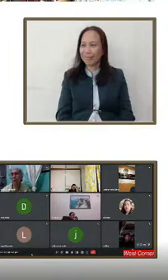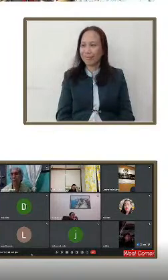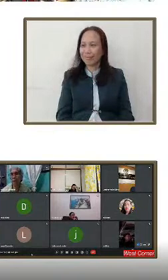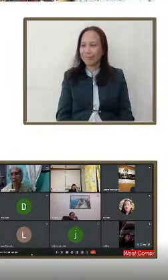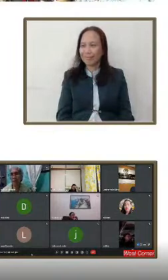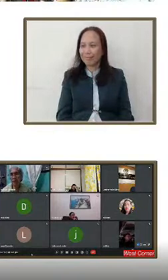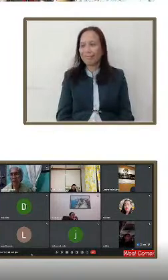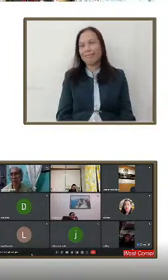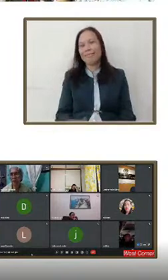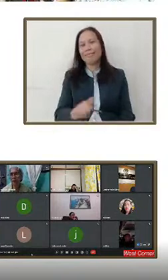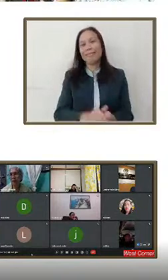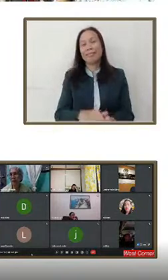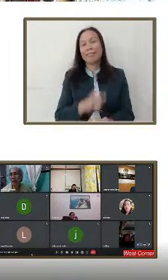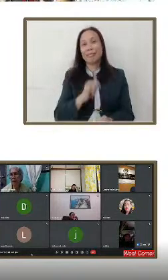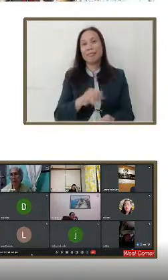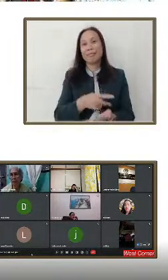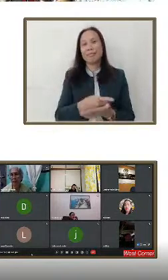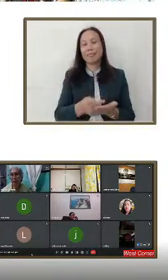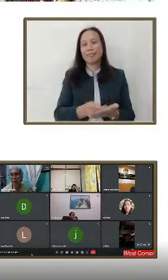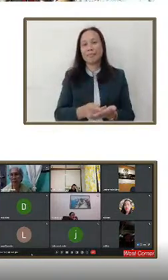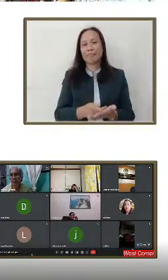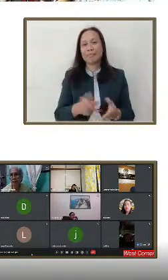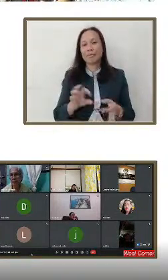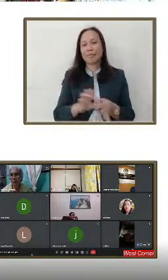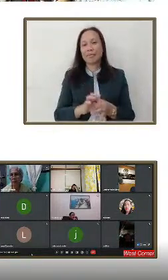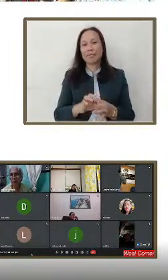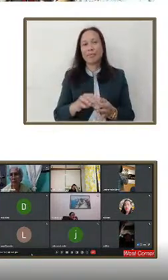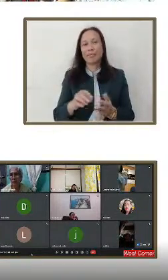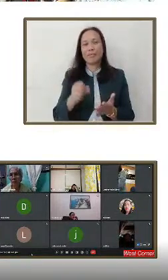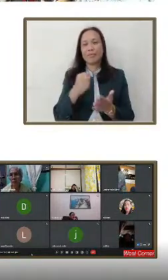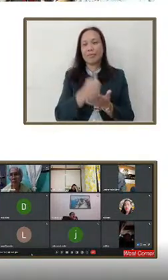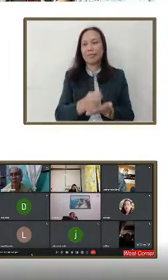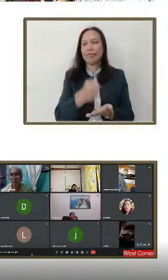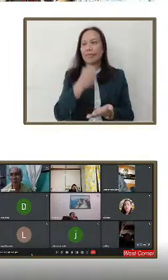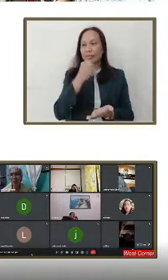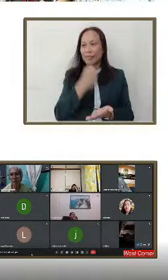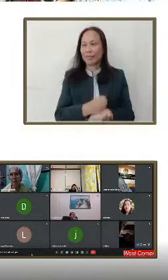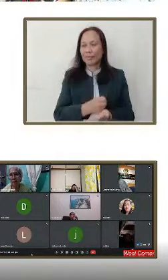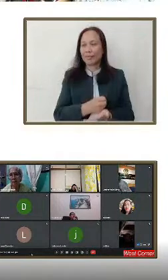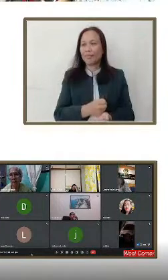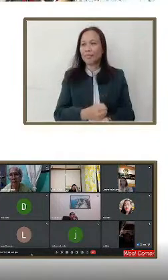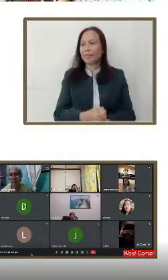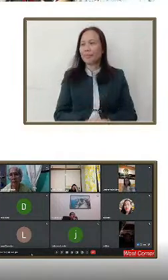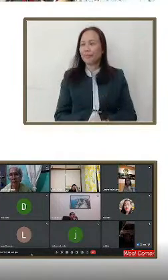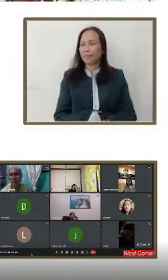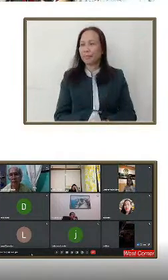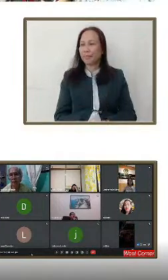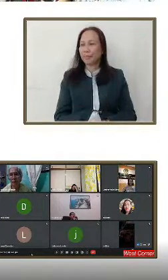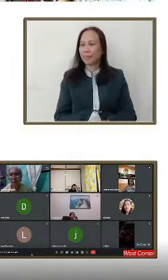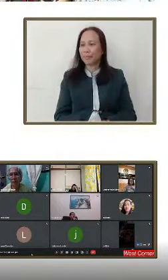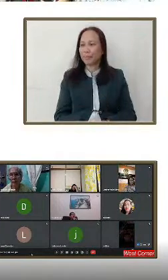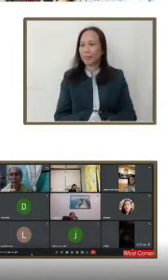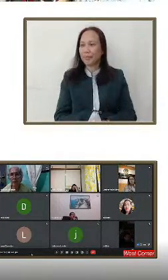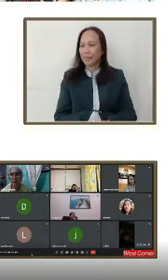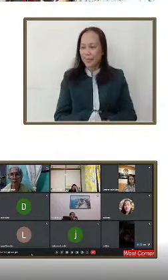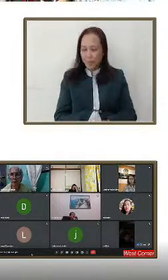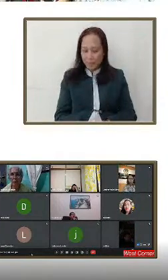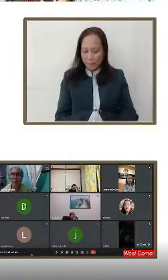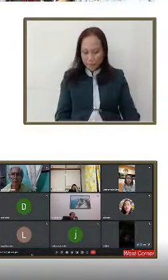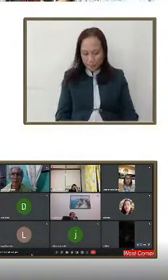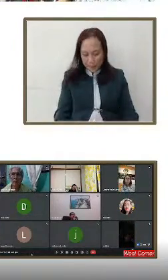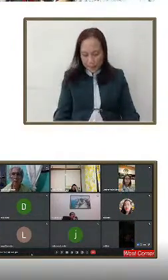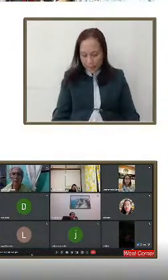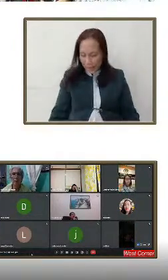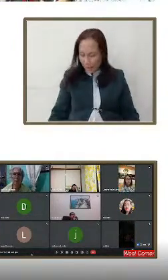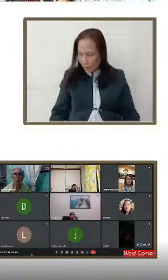No, yan po'y bahagi ng kanilang sa PSS, di ba? Requirements yan, di ba? Yeah, so requirements po yan.